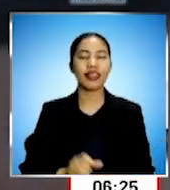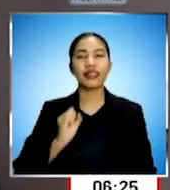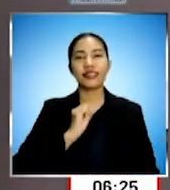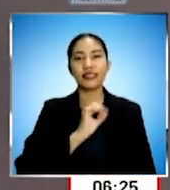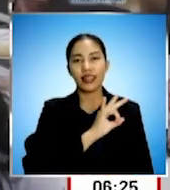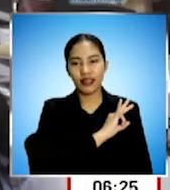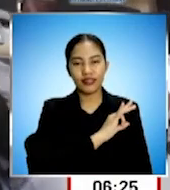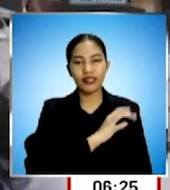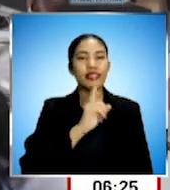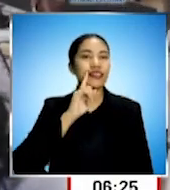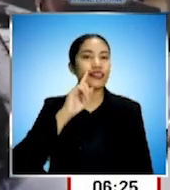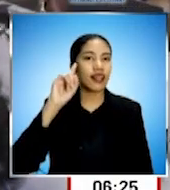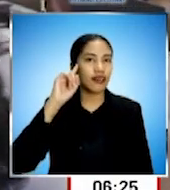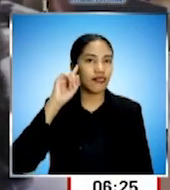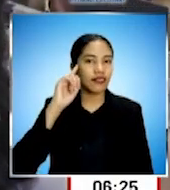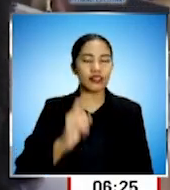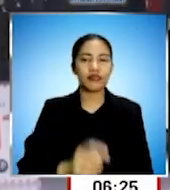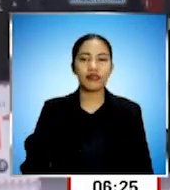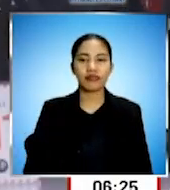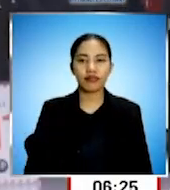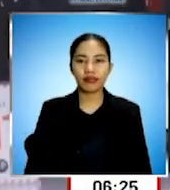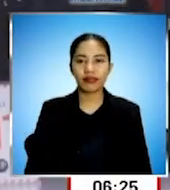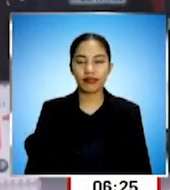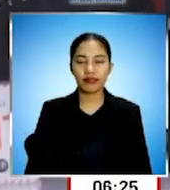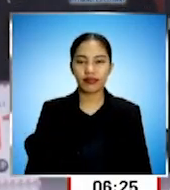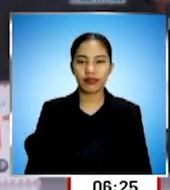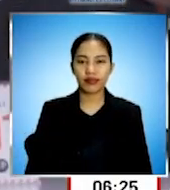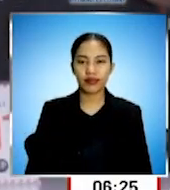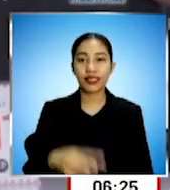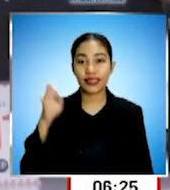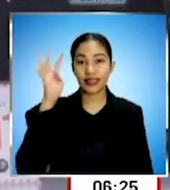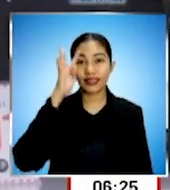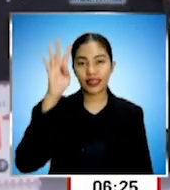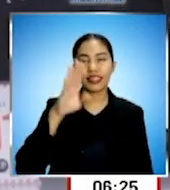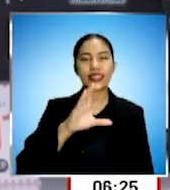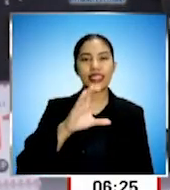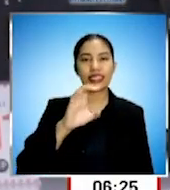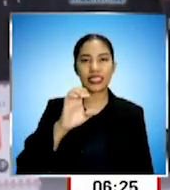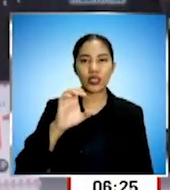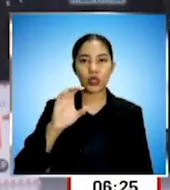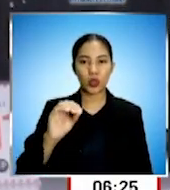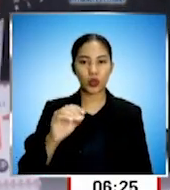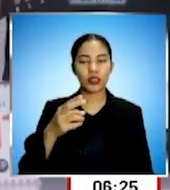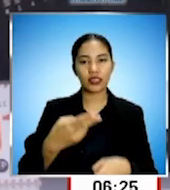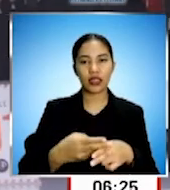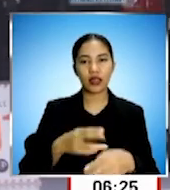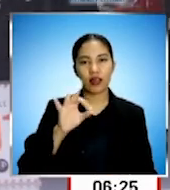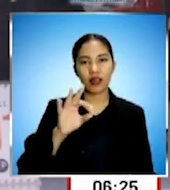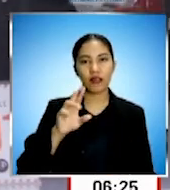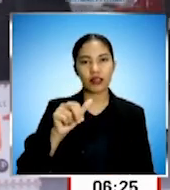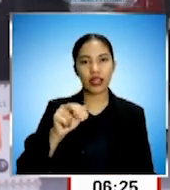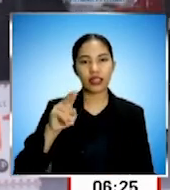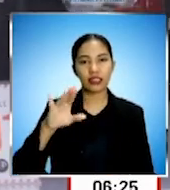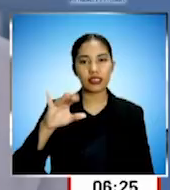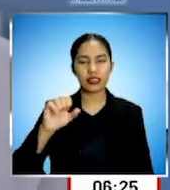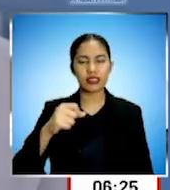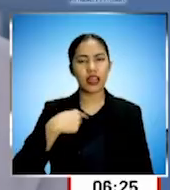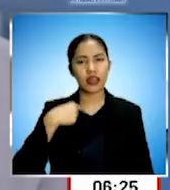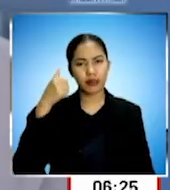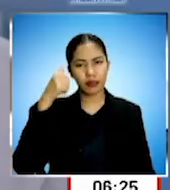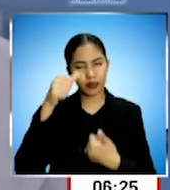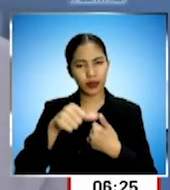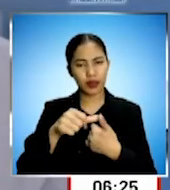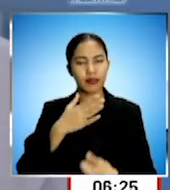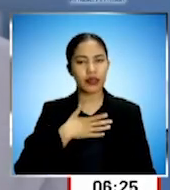o bingi. Ideya ito ng kanilang CEO na si Francis. I remember yung experience ko dati na may lumapit sa akin eh.